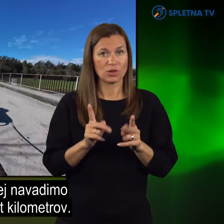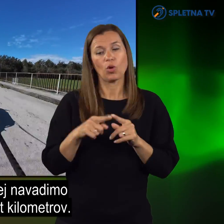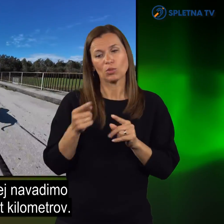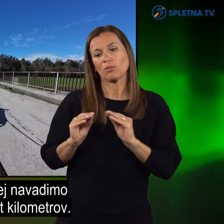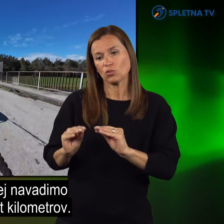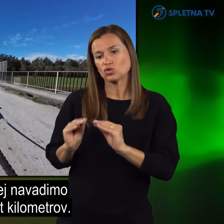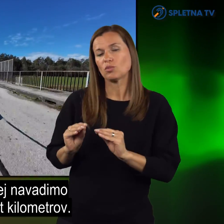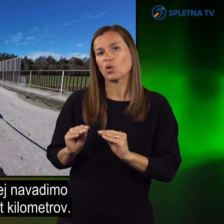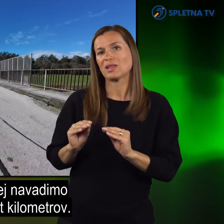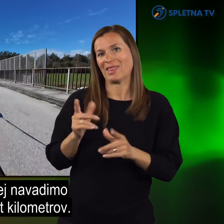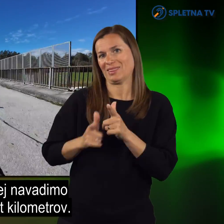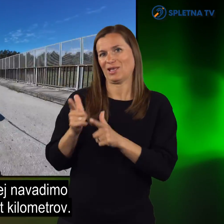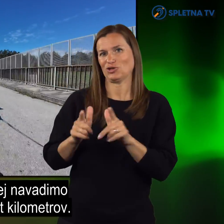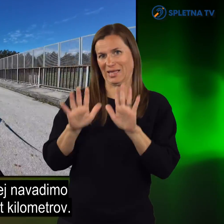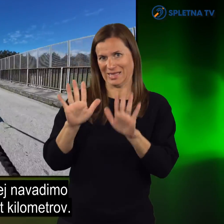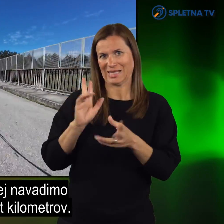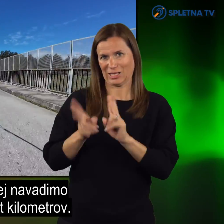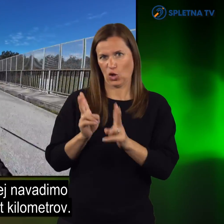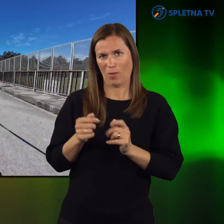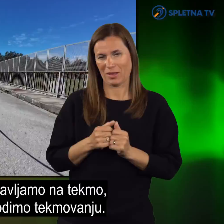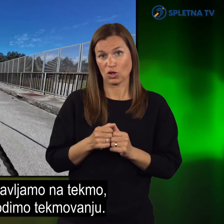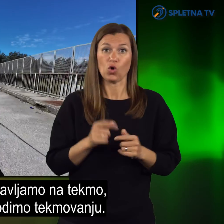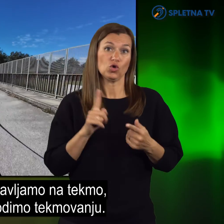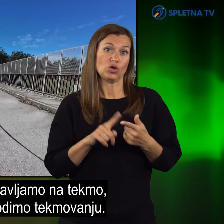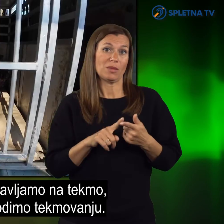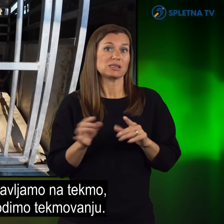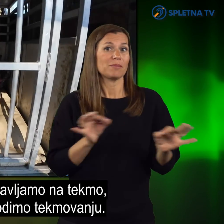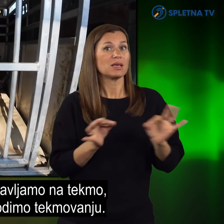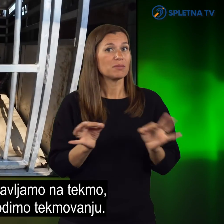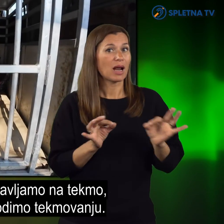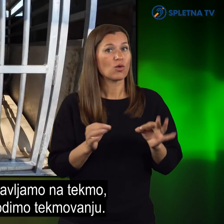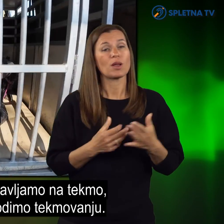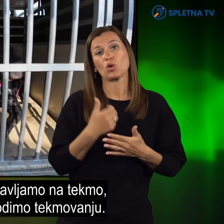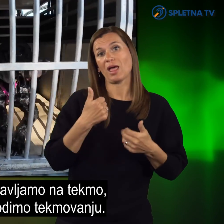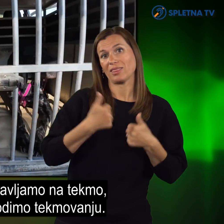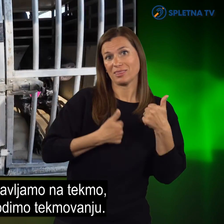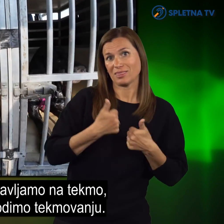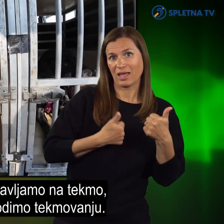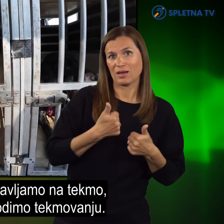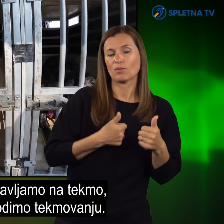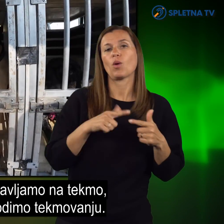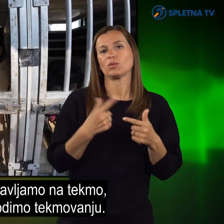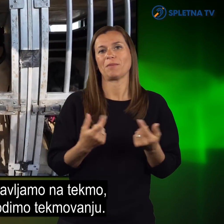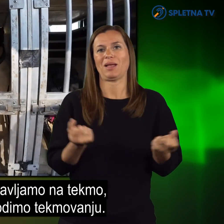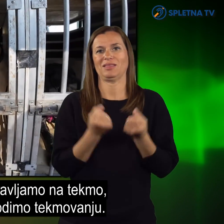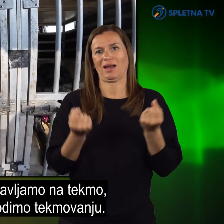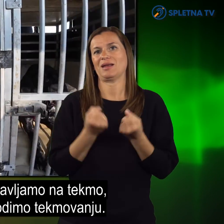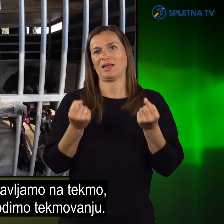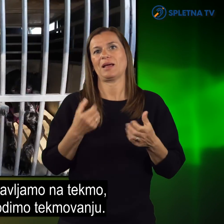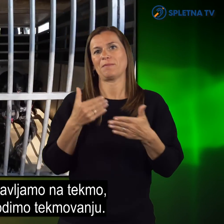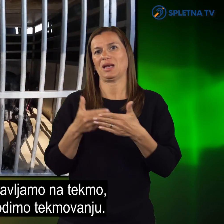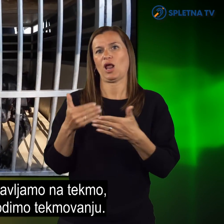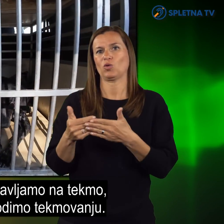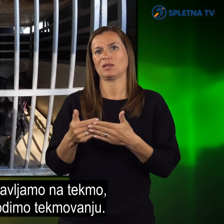pač ga navadimo, da teče 10 km. Če se pa pripravljamo na neko tekmo, pa seveda trening